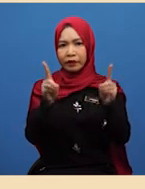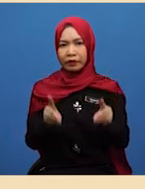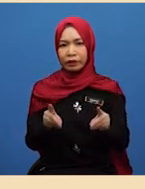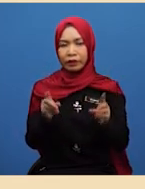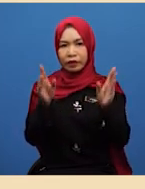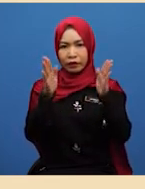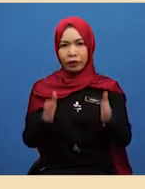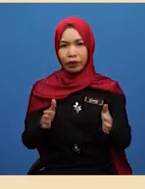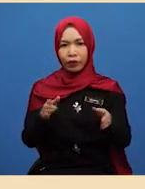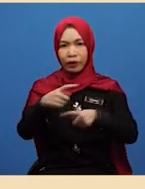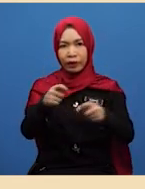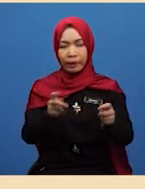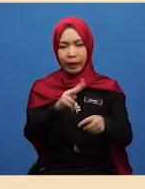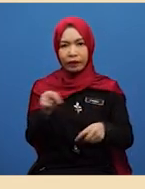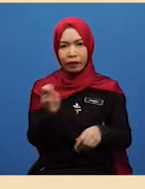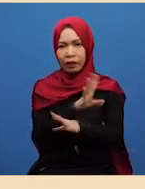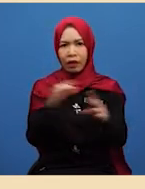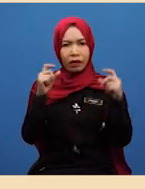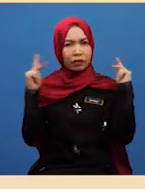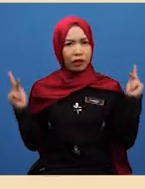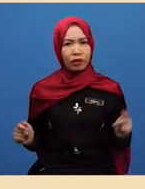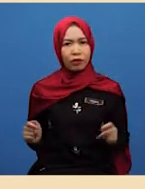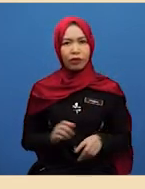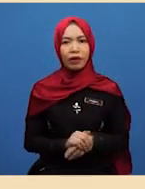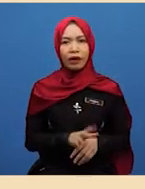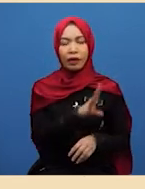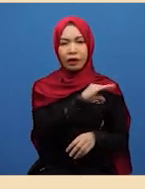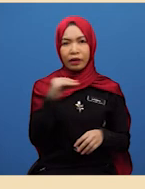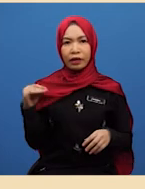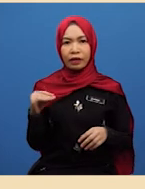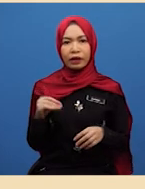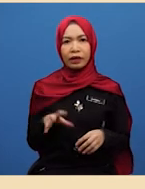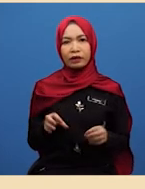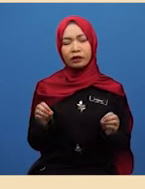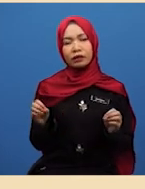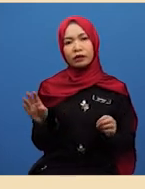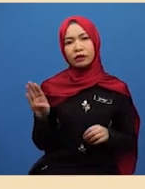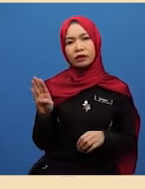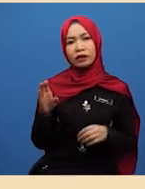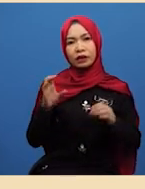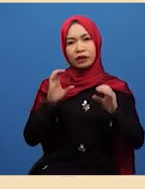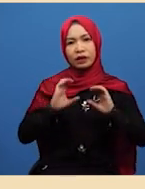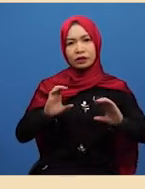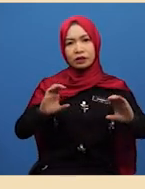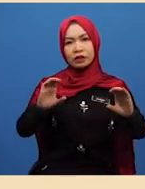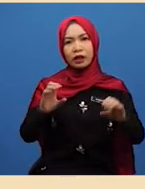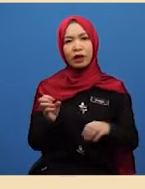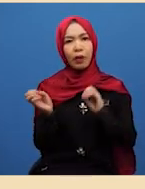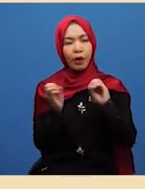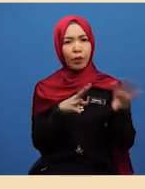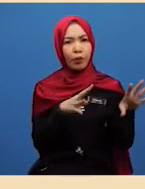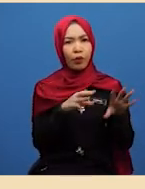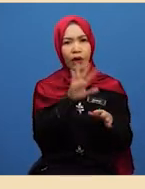James Brooke juga meluaskan kuasa dengan cara menghapuskan tokoh tempatan yang menentang kedudukannya.